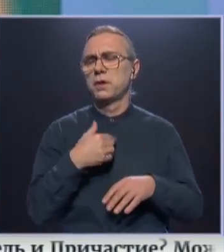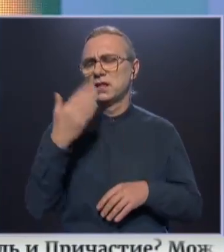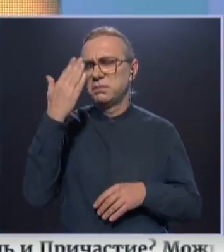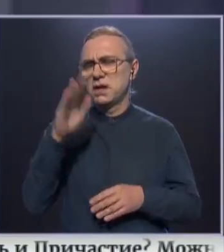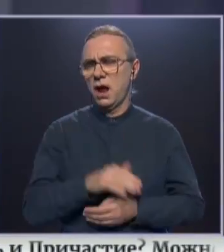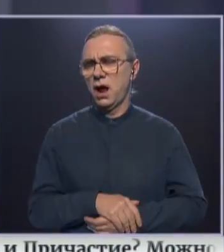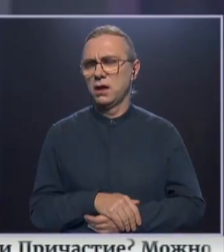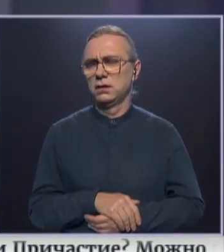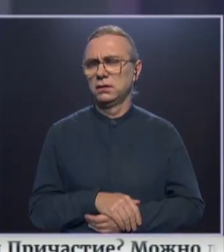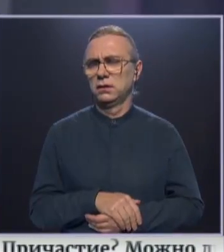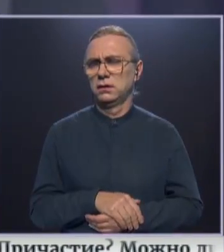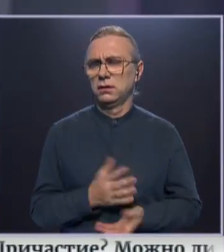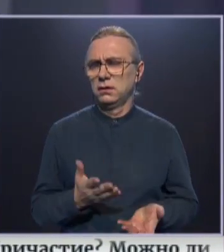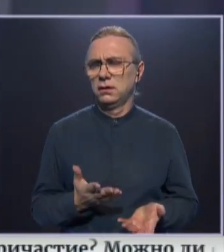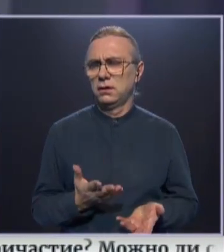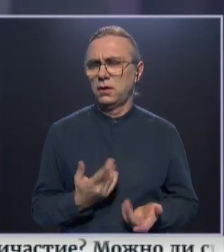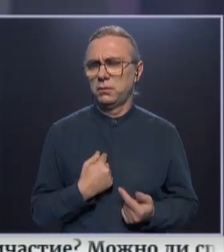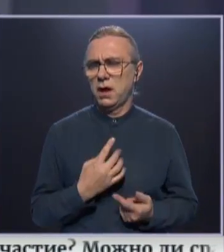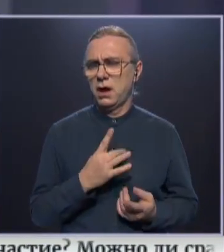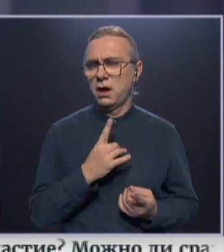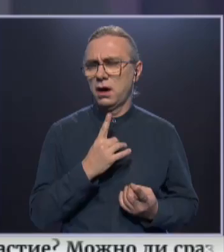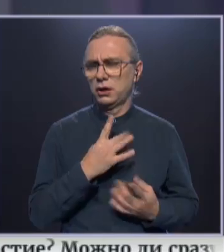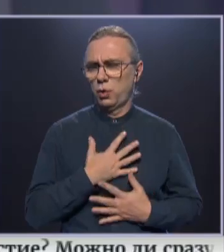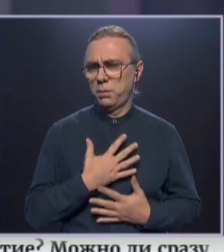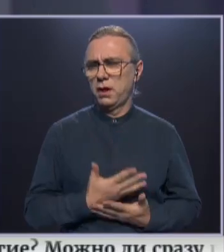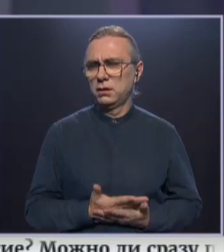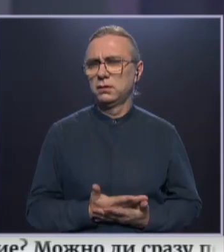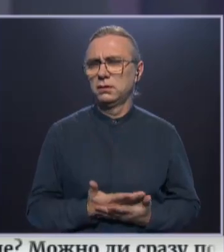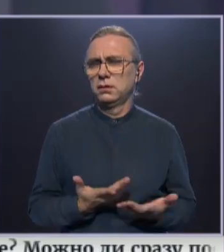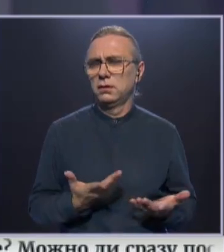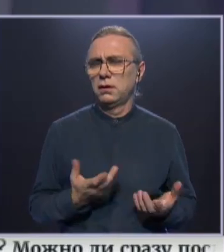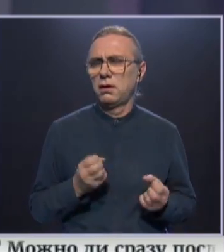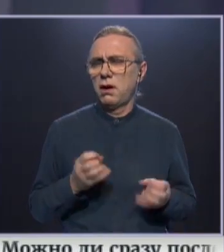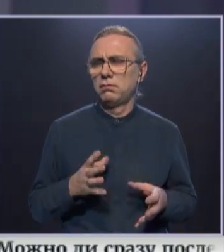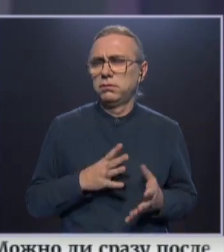извиняется. Как быть, что делать, за что это все? Мы венчаны, у нас уже есть сын, 8 лет.